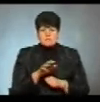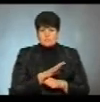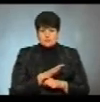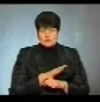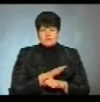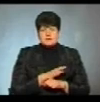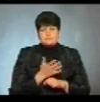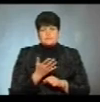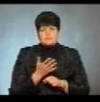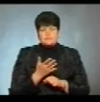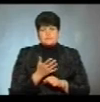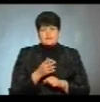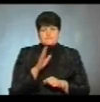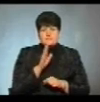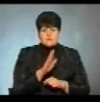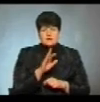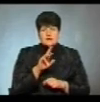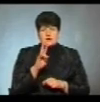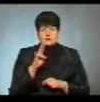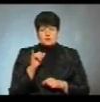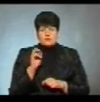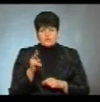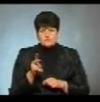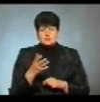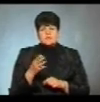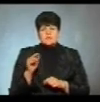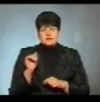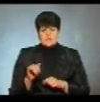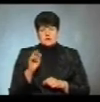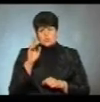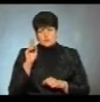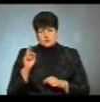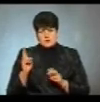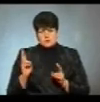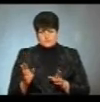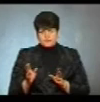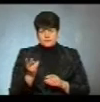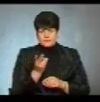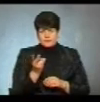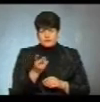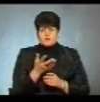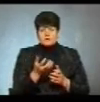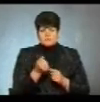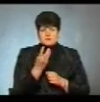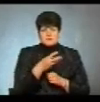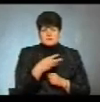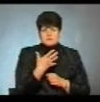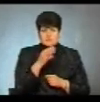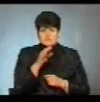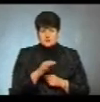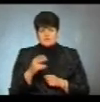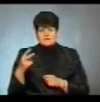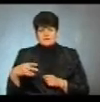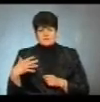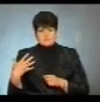стають нардеп від партії регіонів Віктор Янукович та прем'єр-міністерка Юлія Тимошенко. Вони отримують 35% та